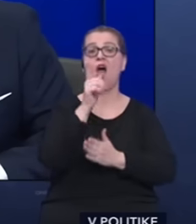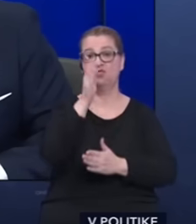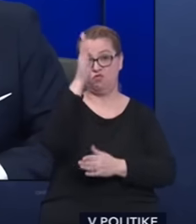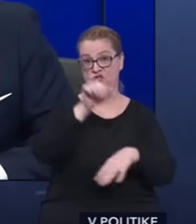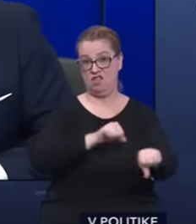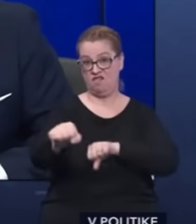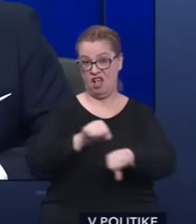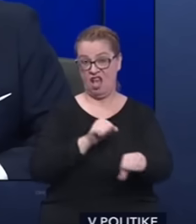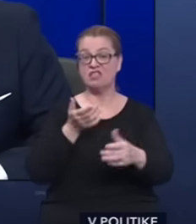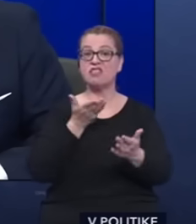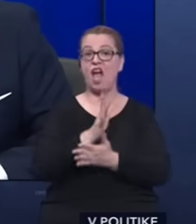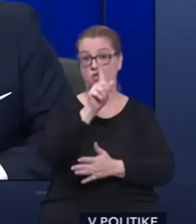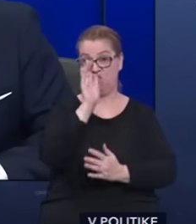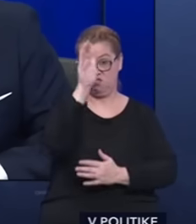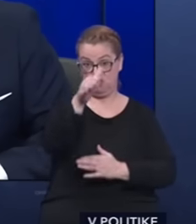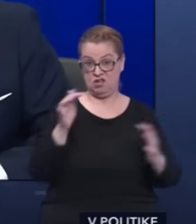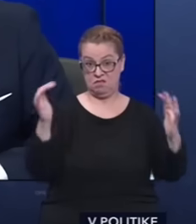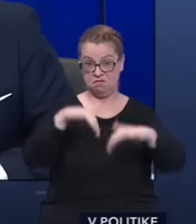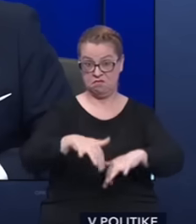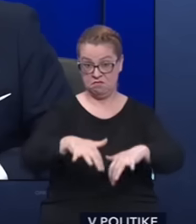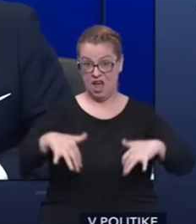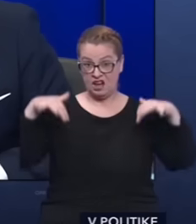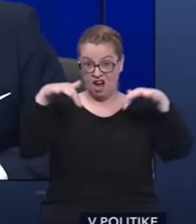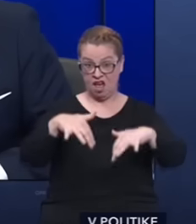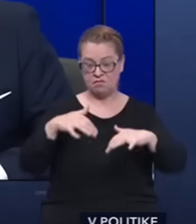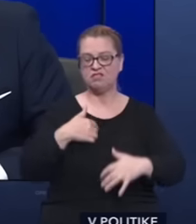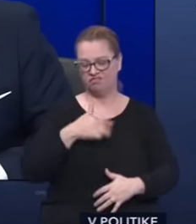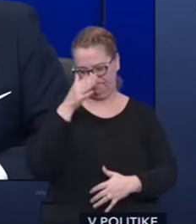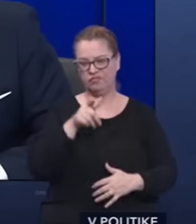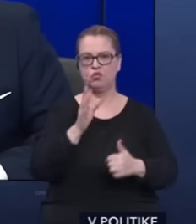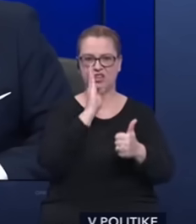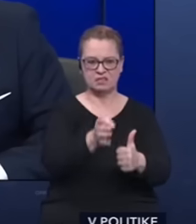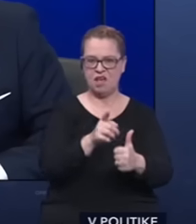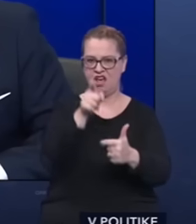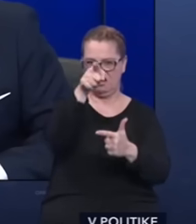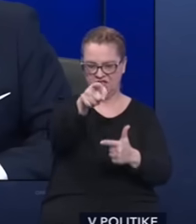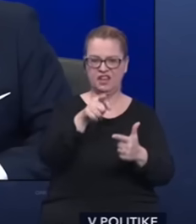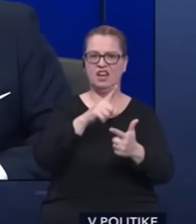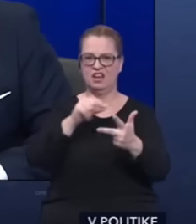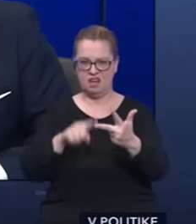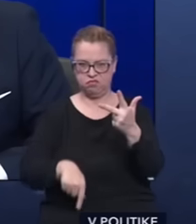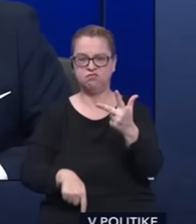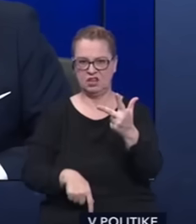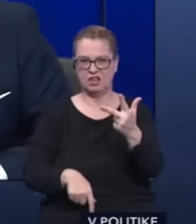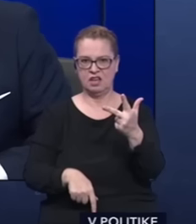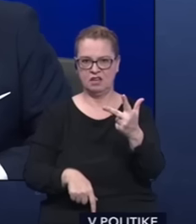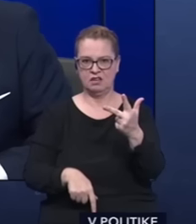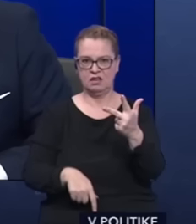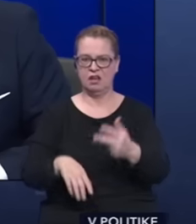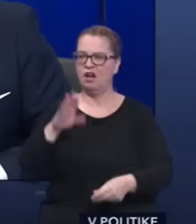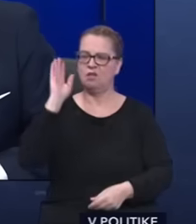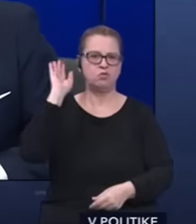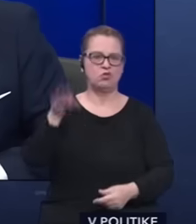a dostanete sa do parlamentu, tak ja si to viem teda fakt predstaviť, že to bude Smer, že to budete vy a že to bude republika a potom ten posledný nech tu